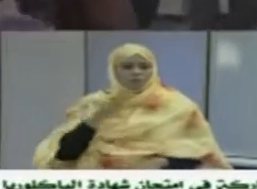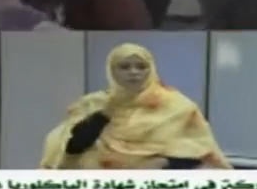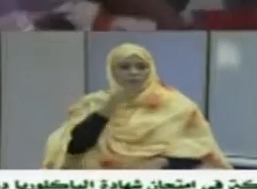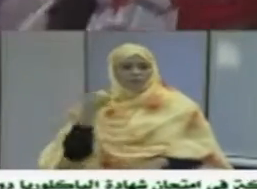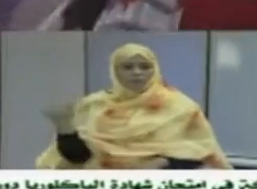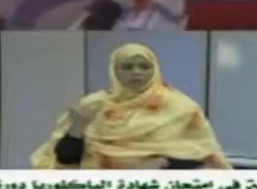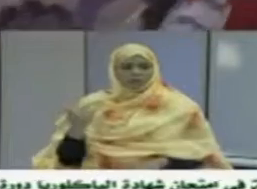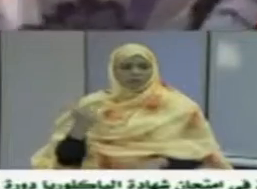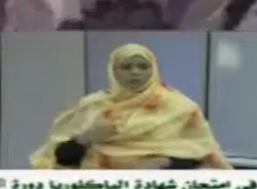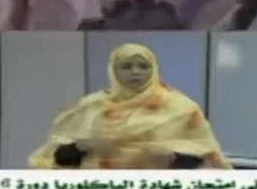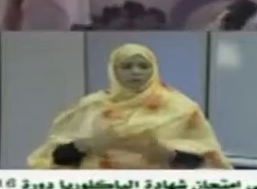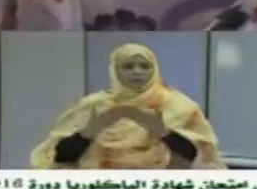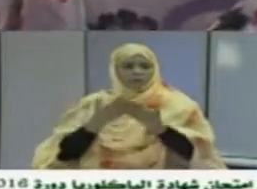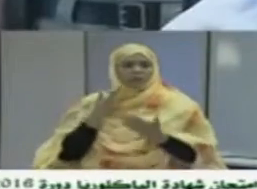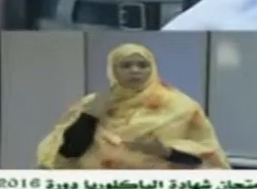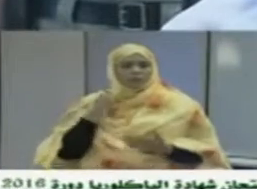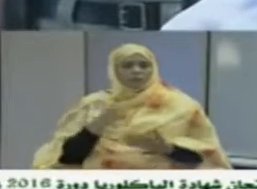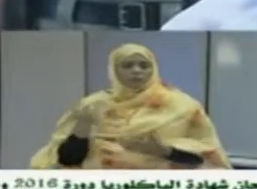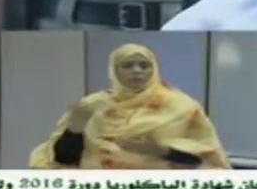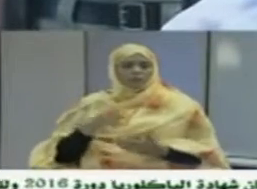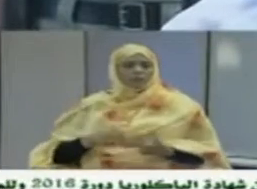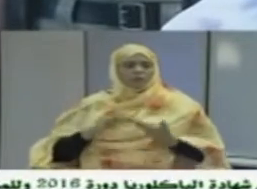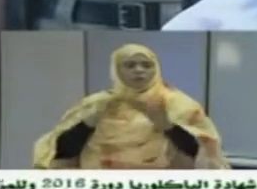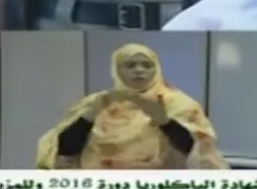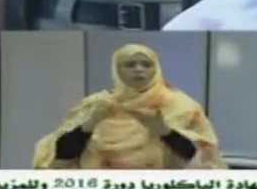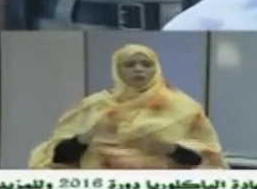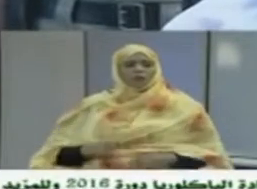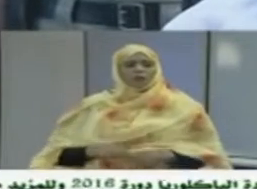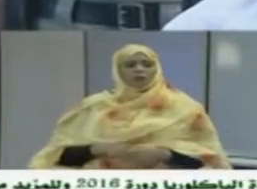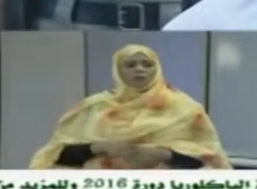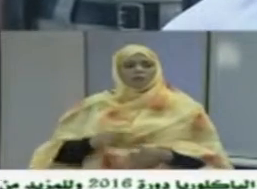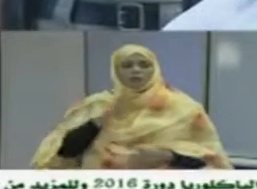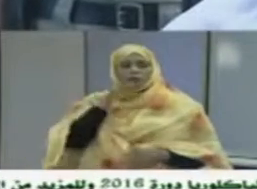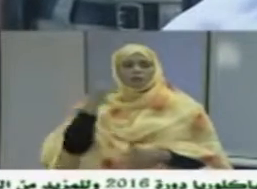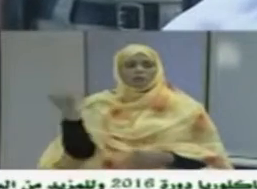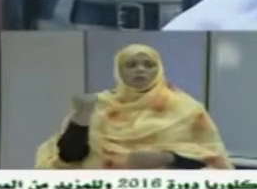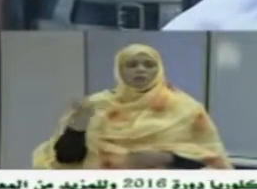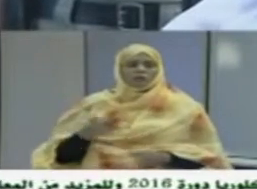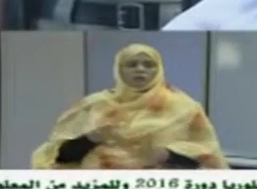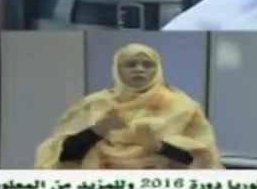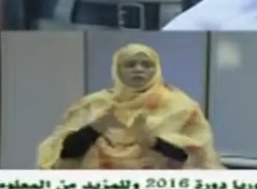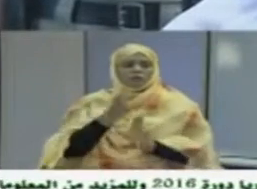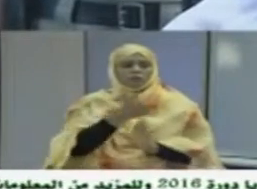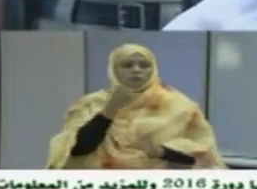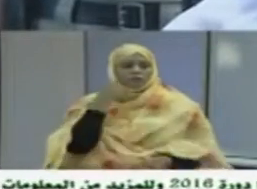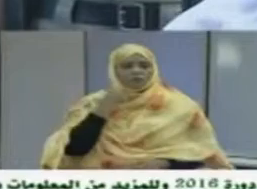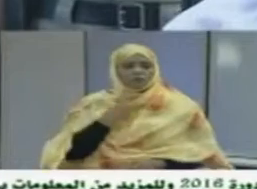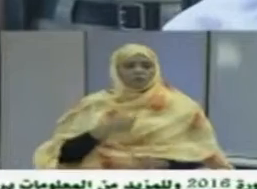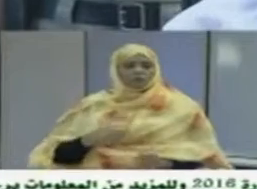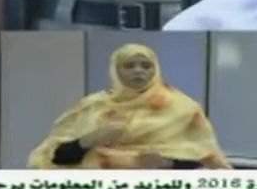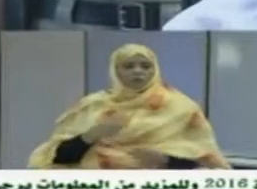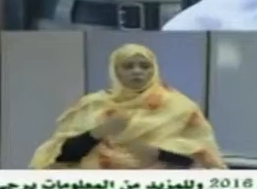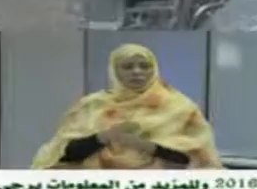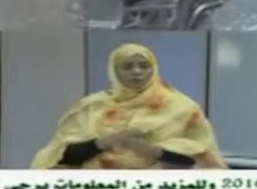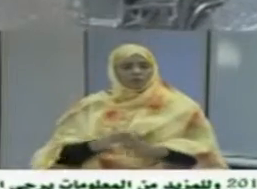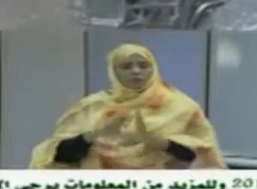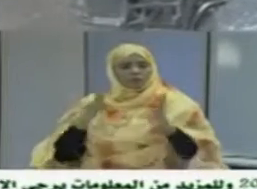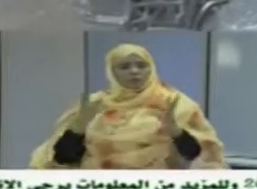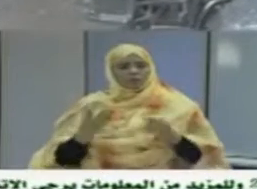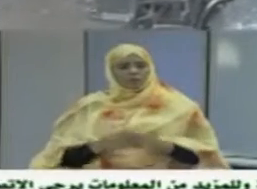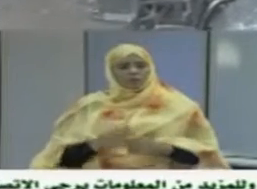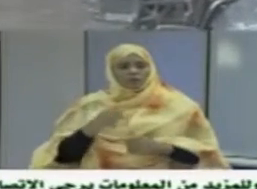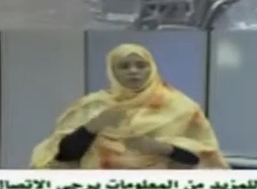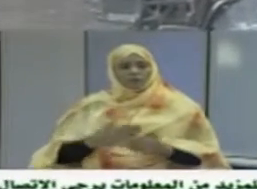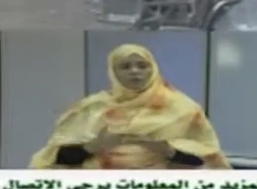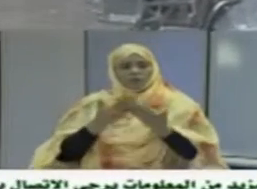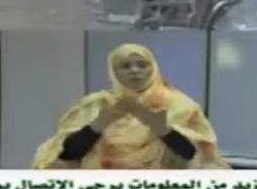تطبيق الشرع مضامينها، واتخذت في سبيل ذلك تدابير جمة وقطعت